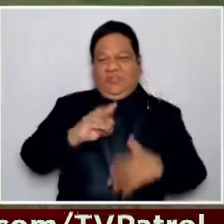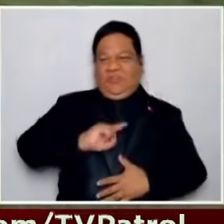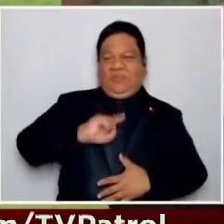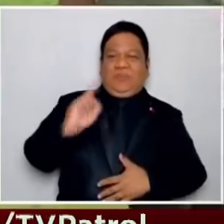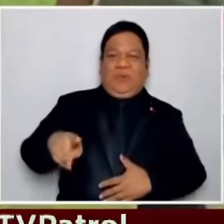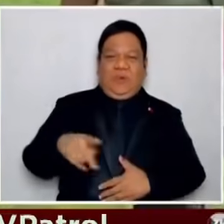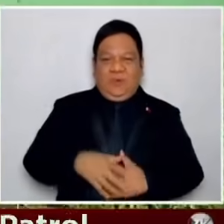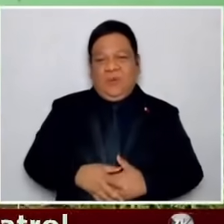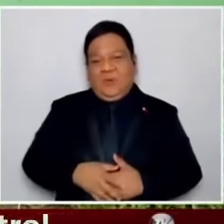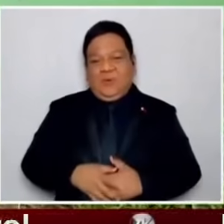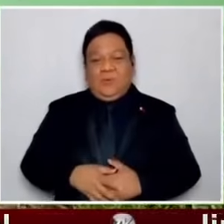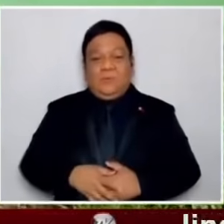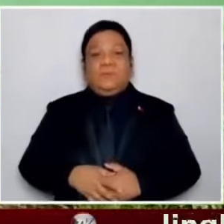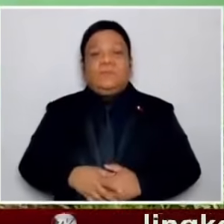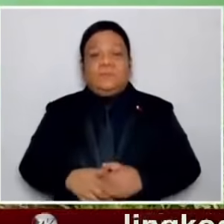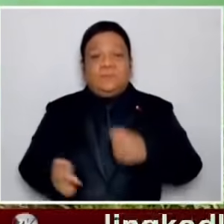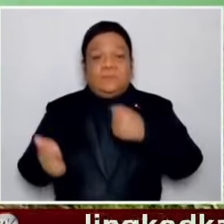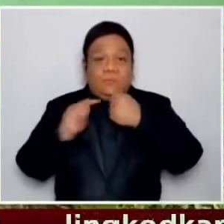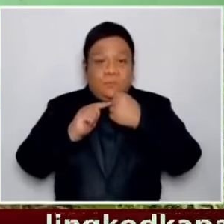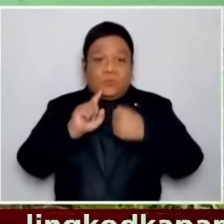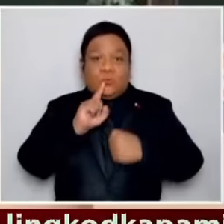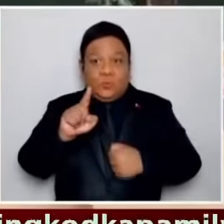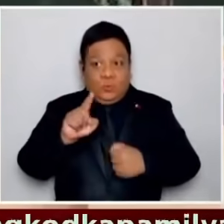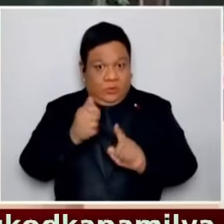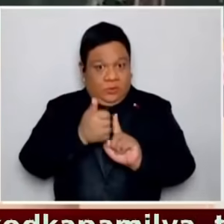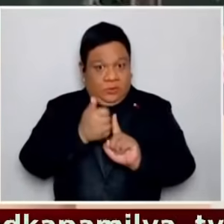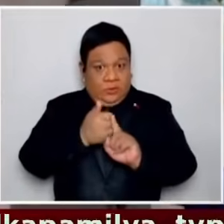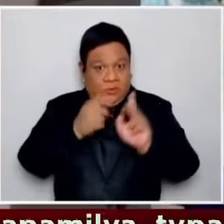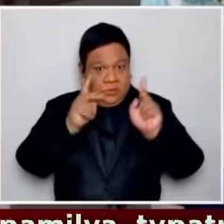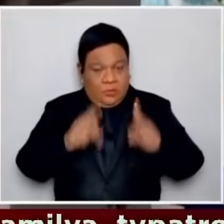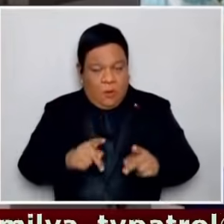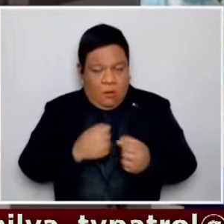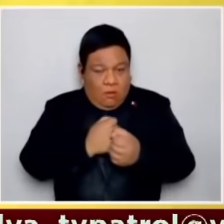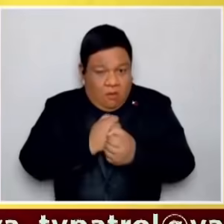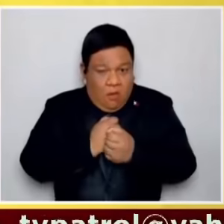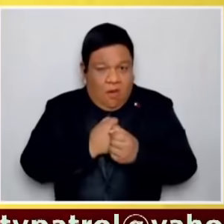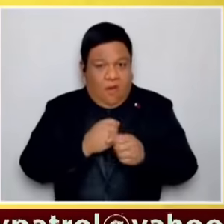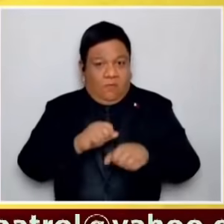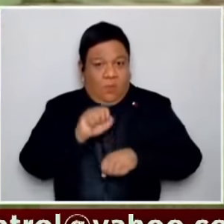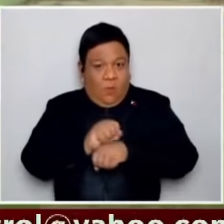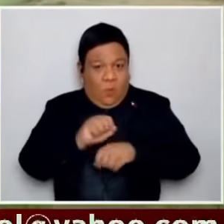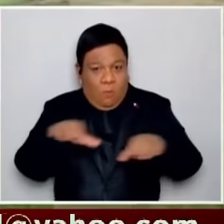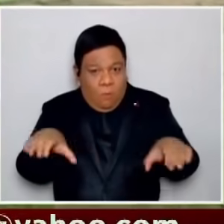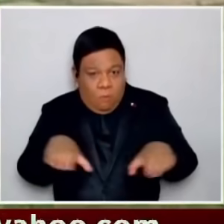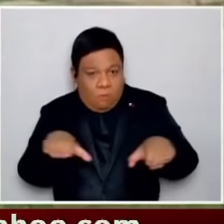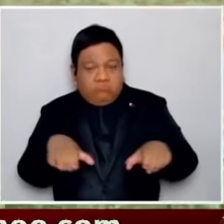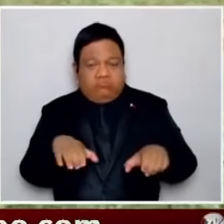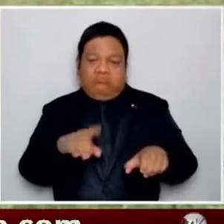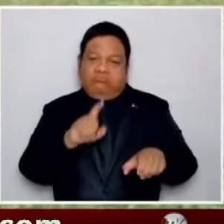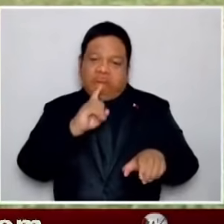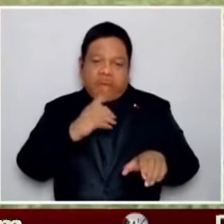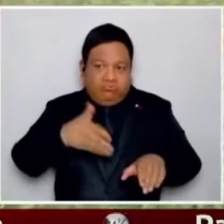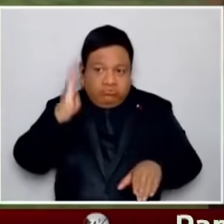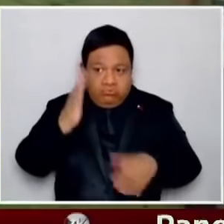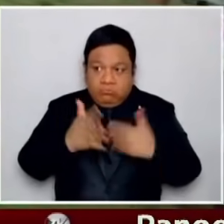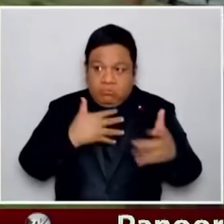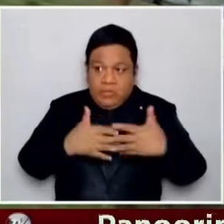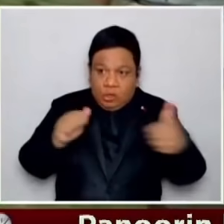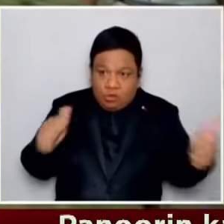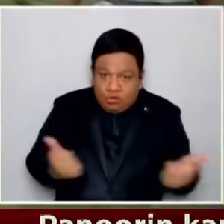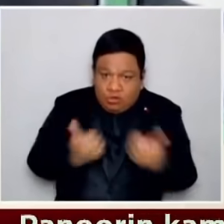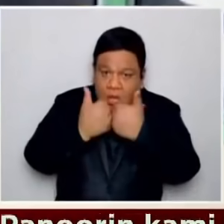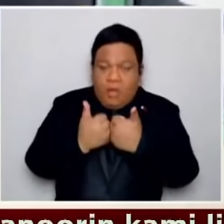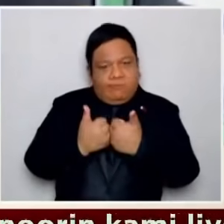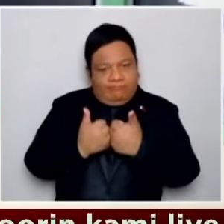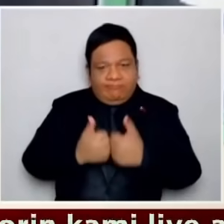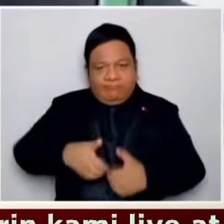taong tunay na may malasakit at pagmamahal sa piniling profesyon. Kaya anuman ang hamon na dumating, siguradong